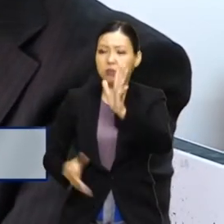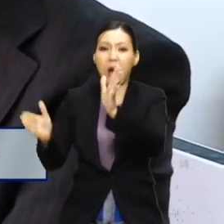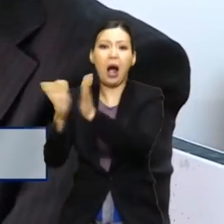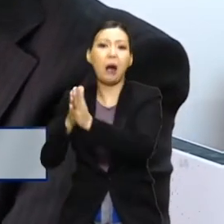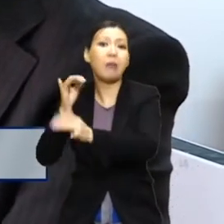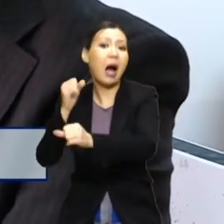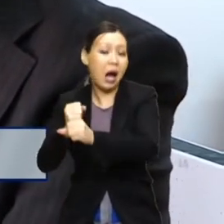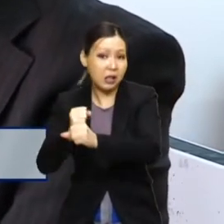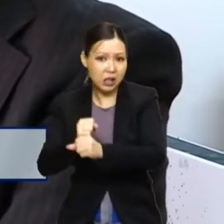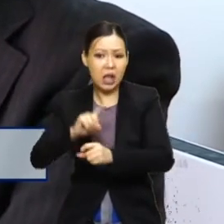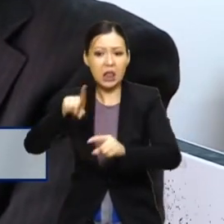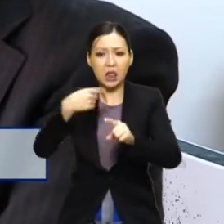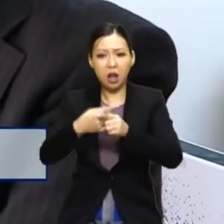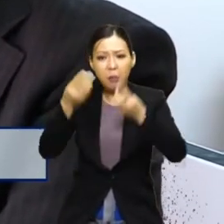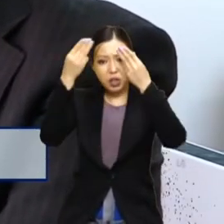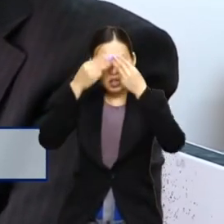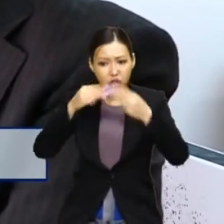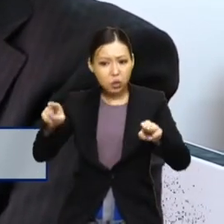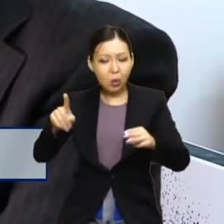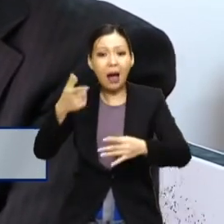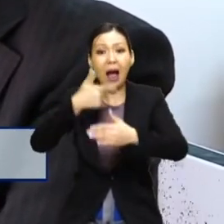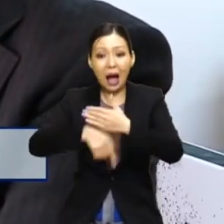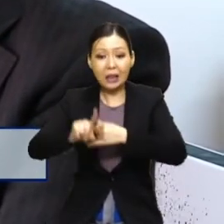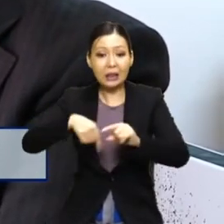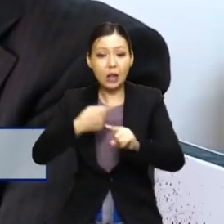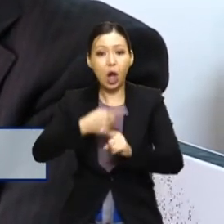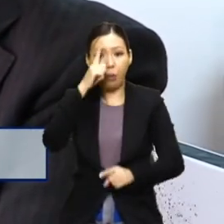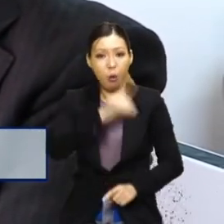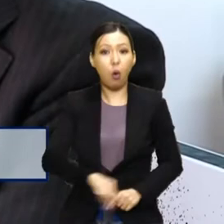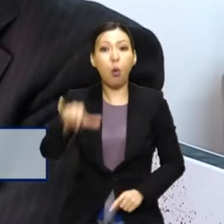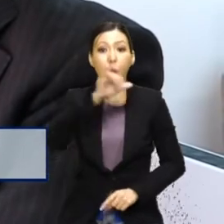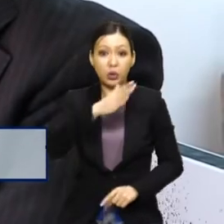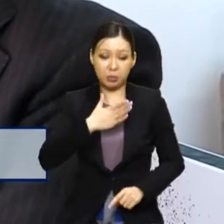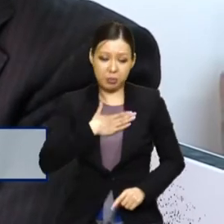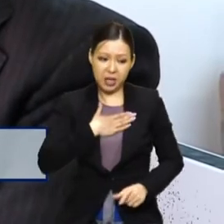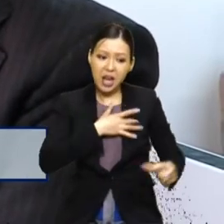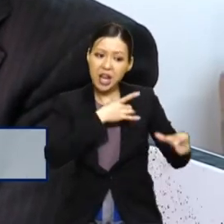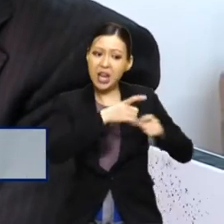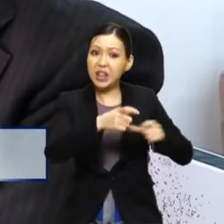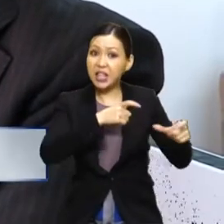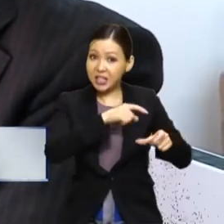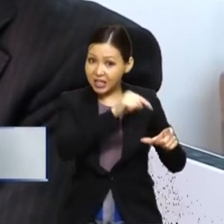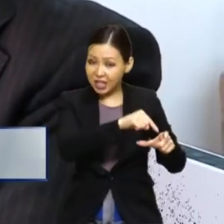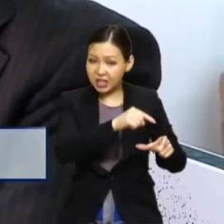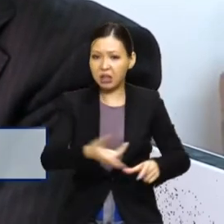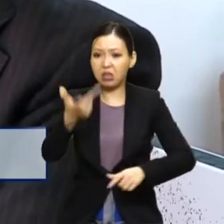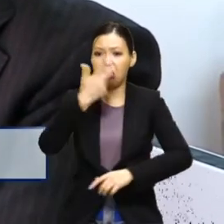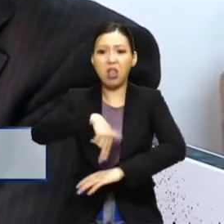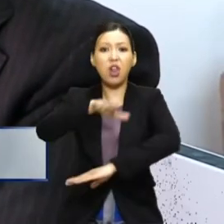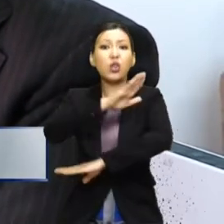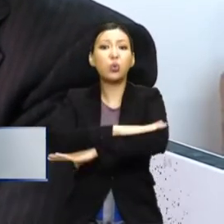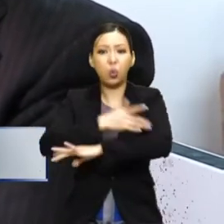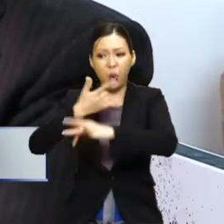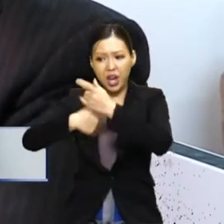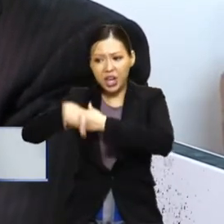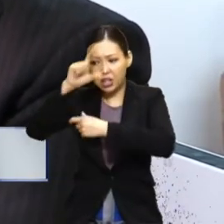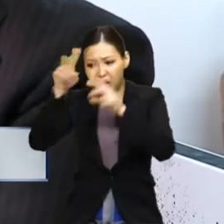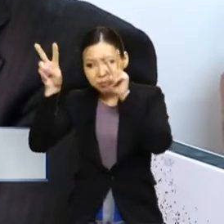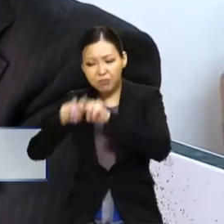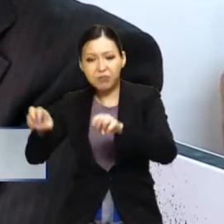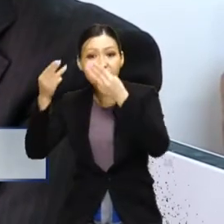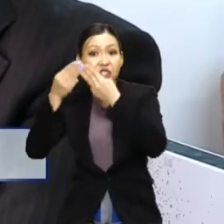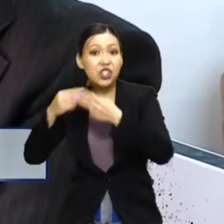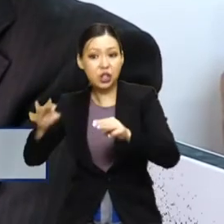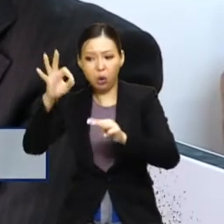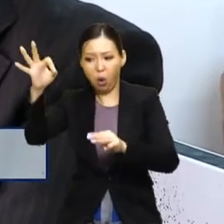дэлхийн тухайнаас гадна Монгол улсын үндэсний эдийн засгт ихтэй сургуулиудын эрдэм хэмжээний байгууллагуудыг оруулах